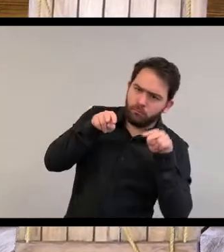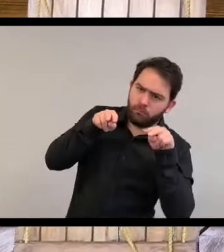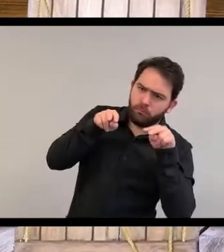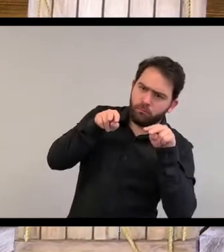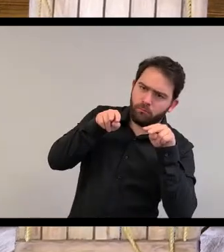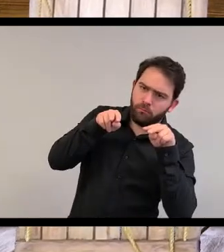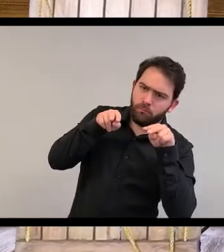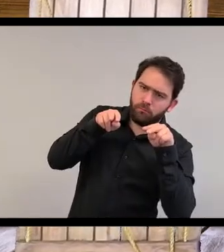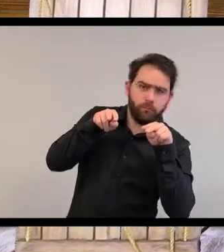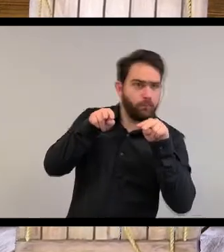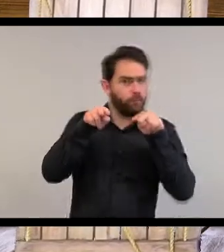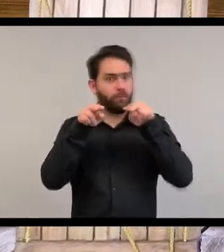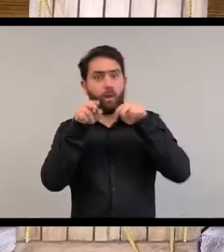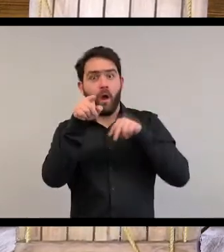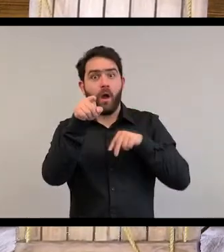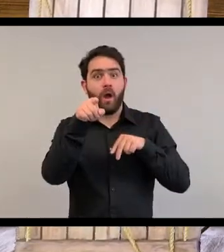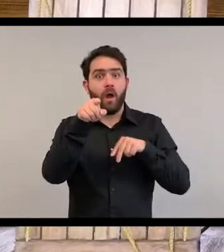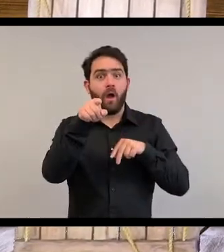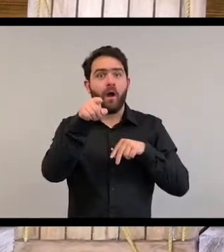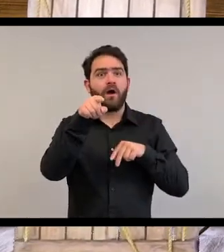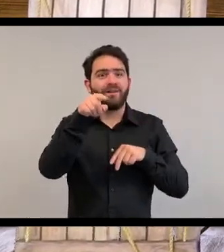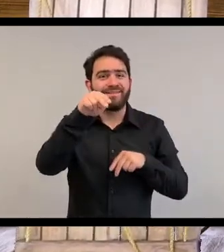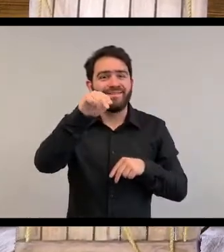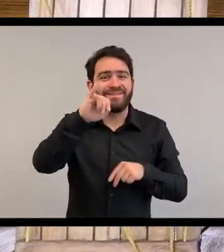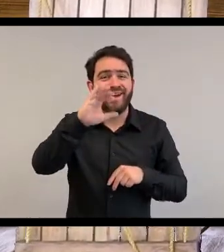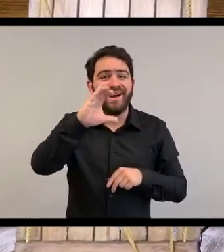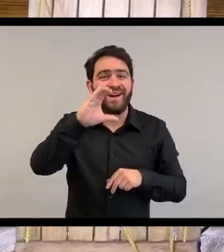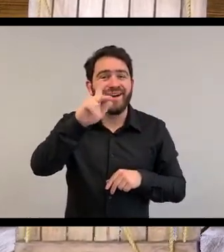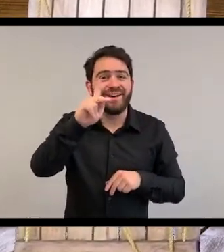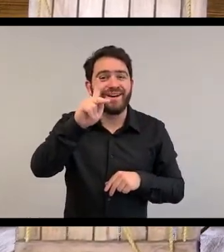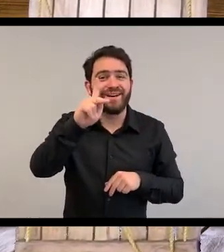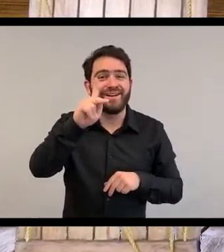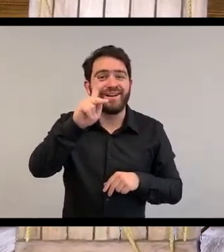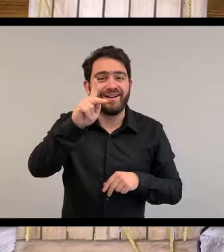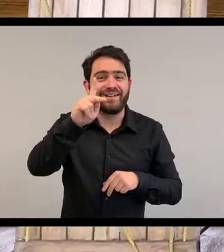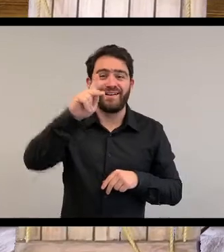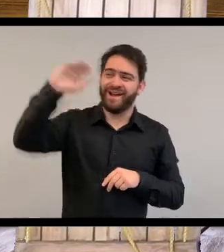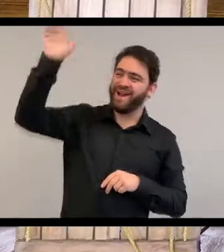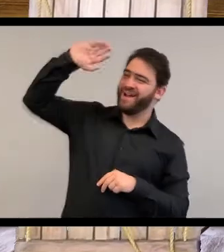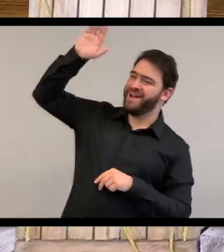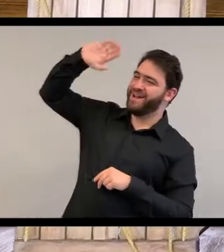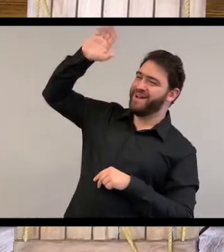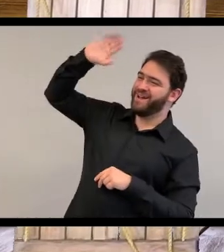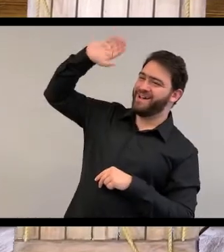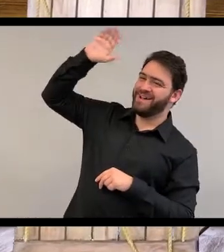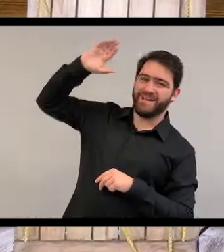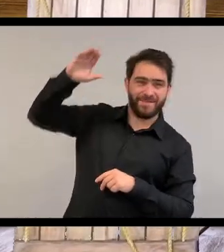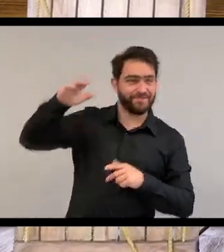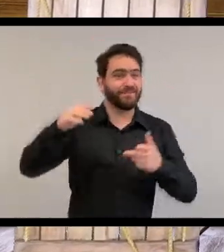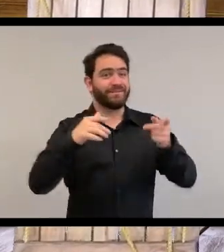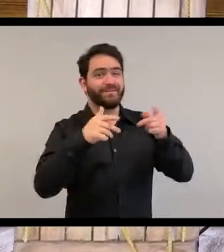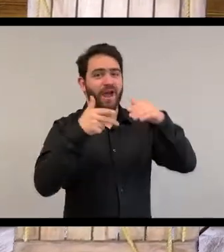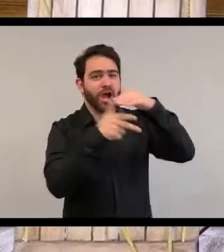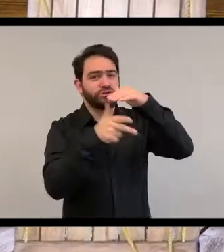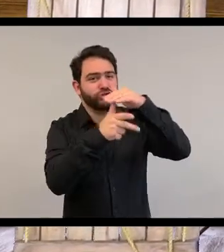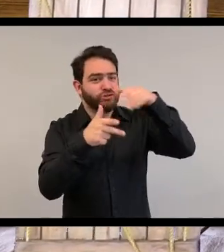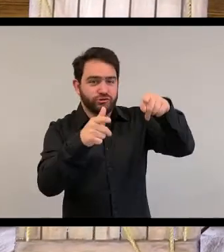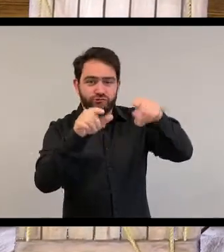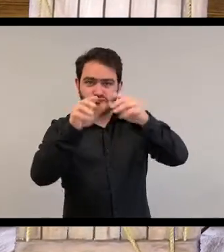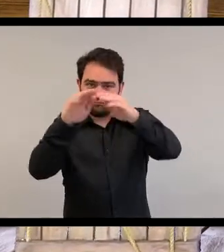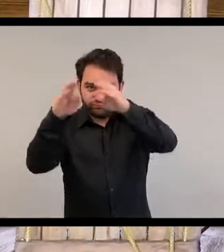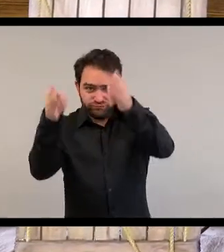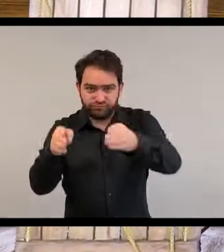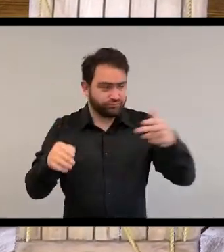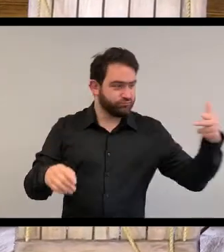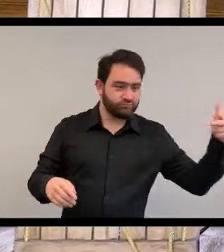courbe. Il s'est glissé sur le loire. Il avançait lentement dans l'eau boisée. Et là, l'étrange est sorti. fallait dire, Ah, bonjour,